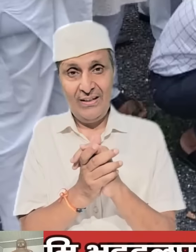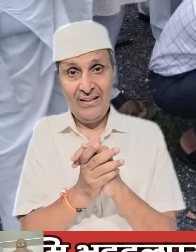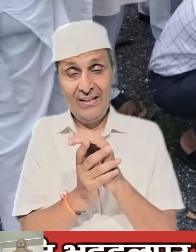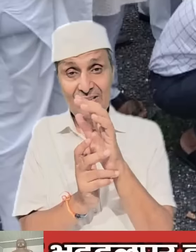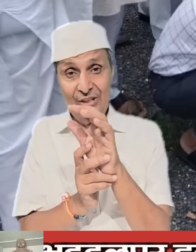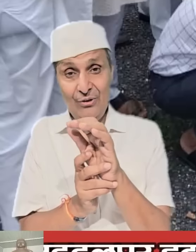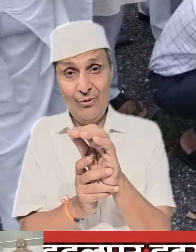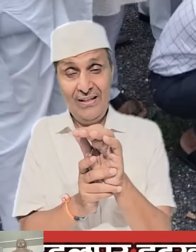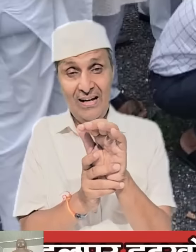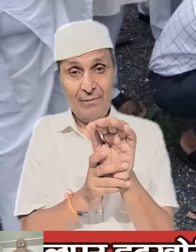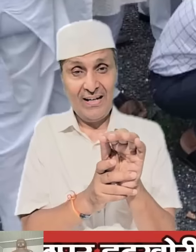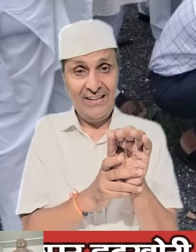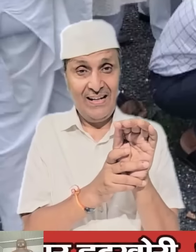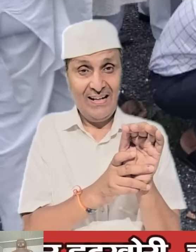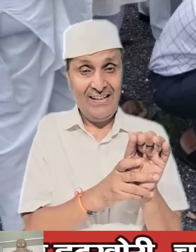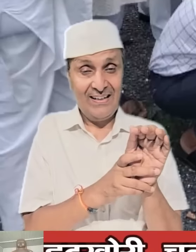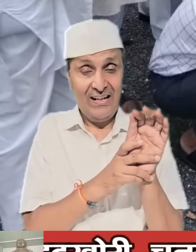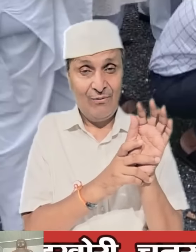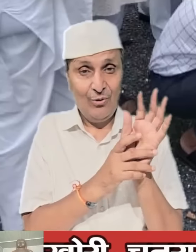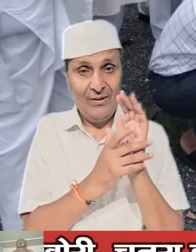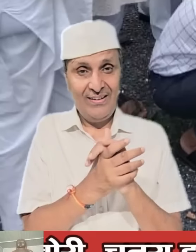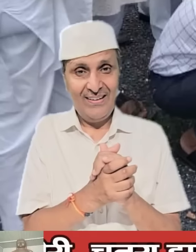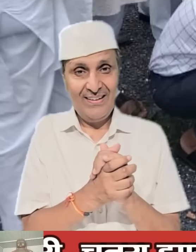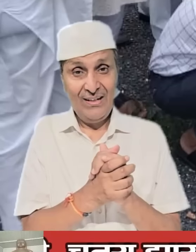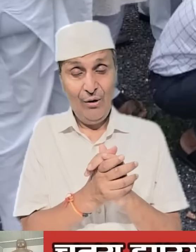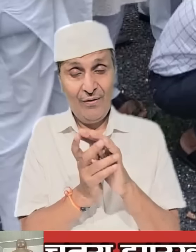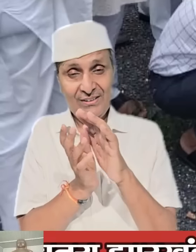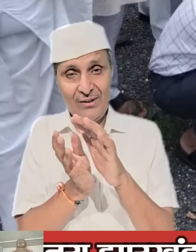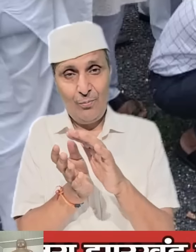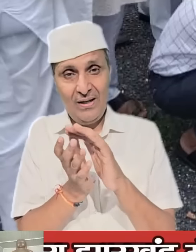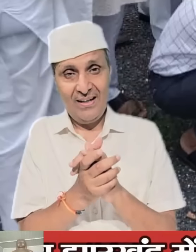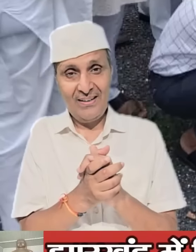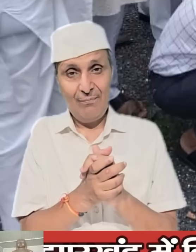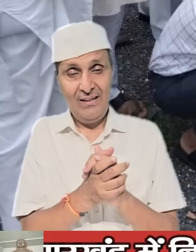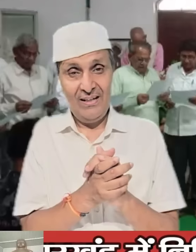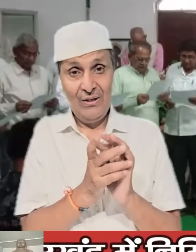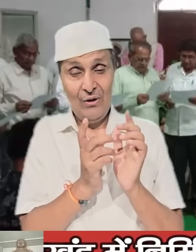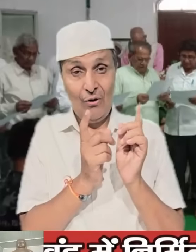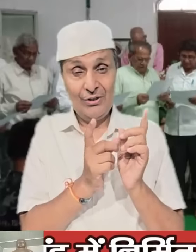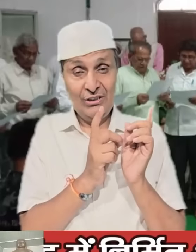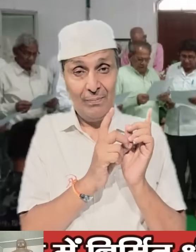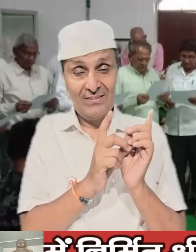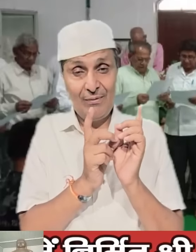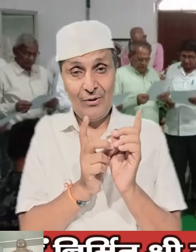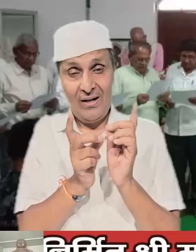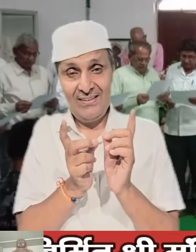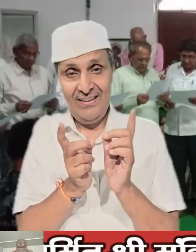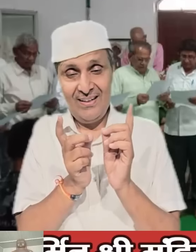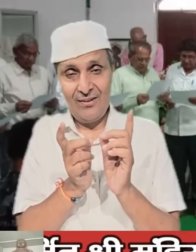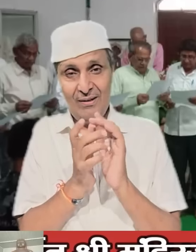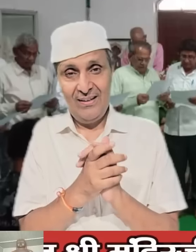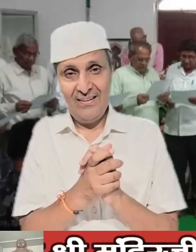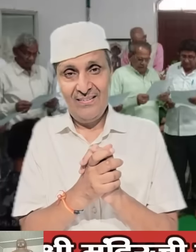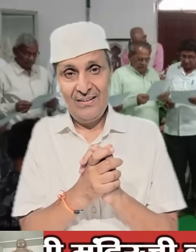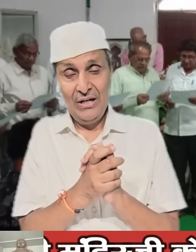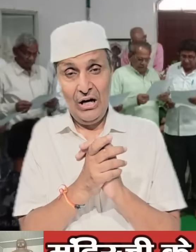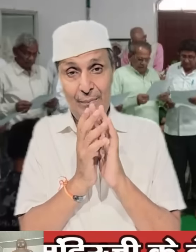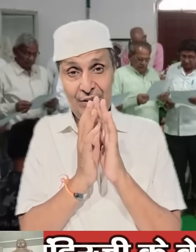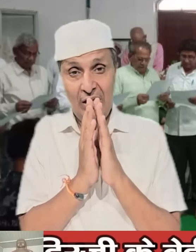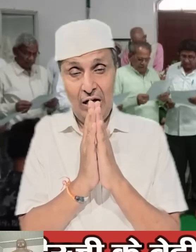लोग थे जिन्होंने यहाँ पर आके नैनागिरी आके अवलोकन किया, वृक्षारोपण कार्यक्रम में लिया और शपथ समारोह आदि कार्यक्रम में